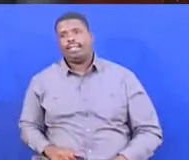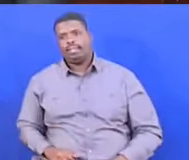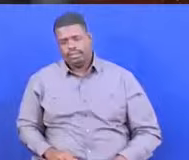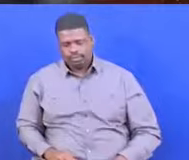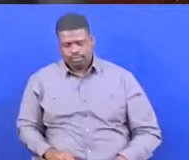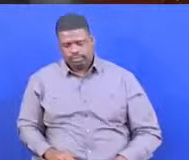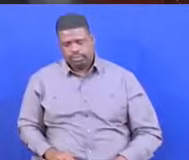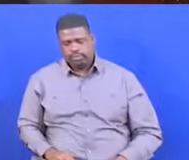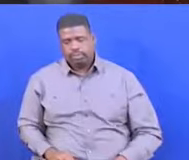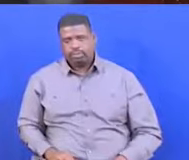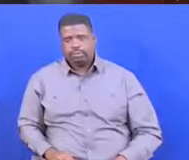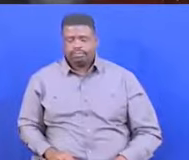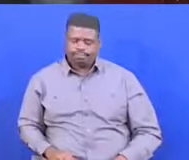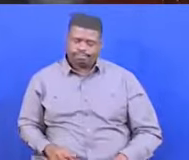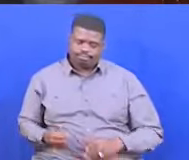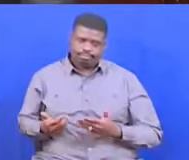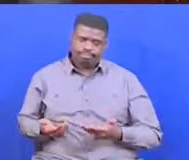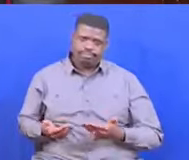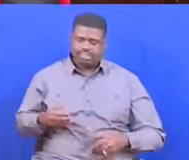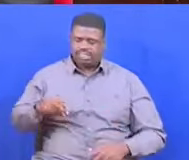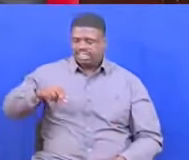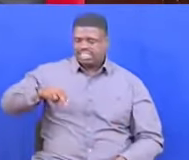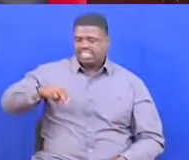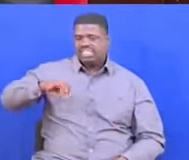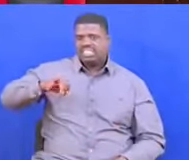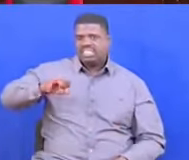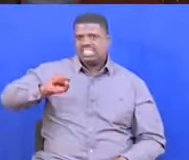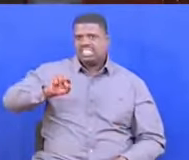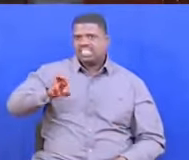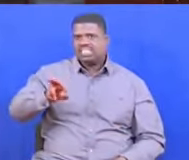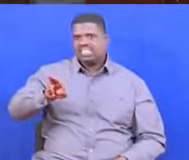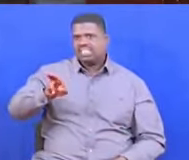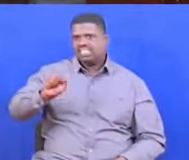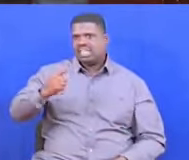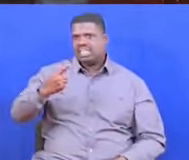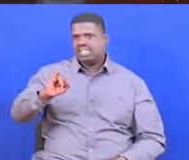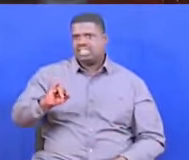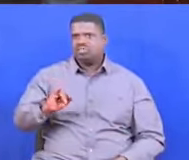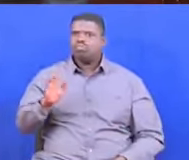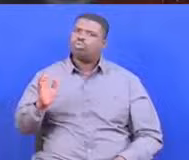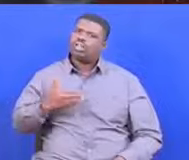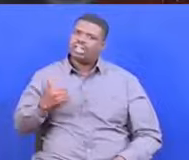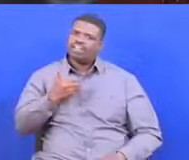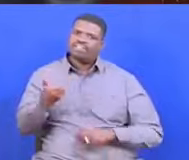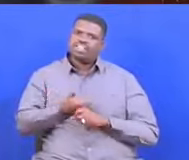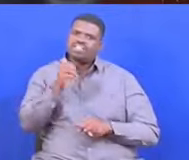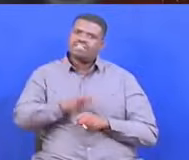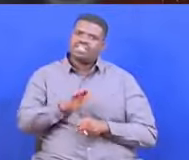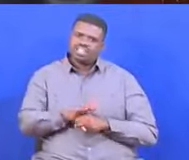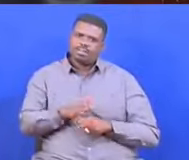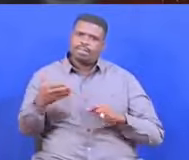Kwa kweli mipango ya serikali ni mingi sana na tunataka vijiji vyote vipate umeme.